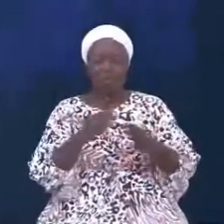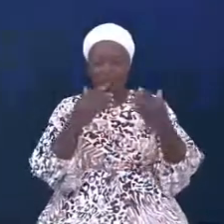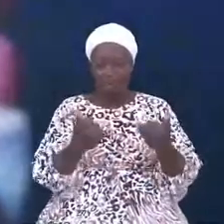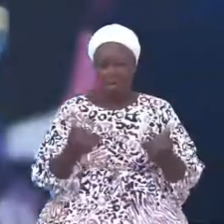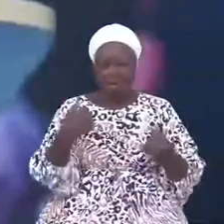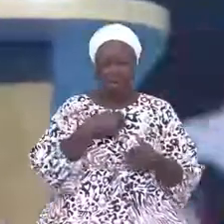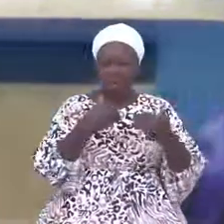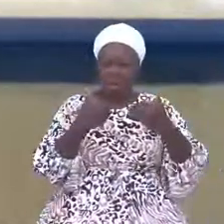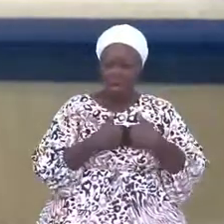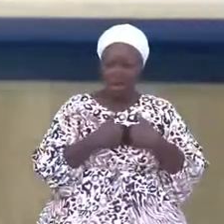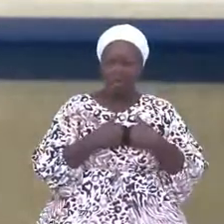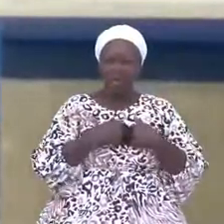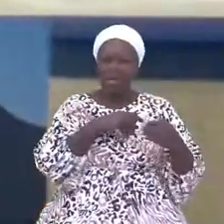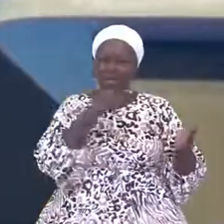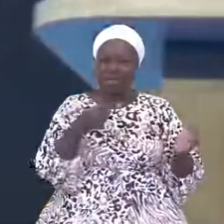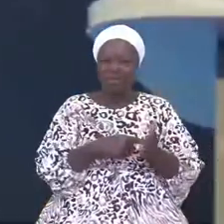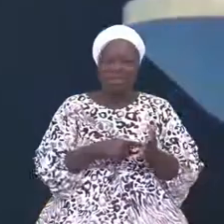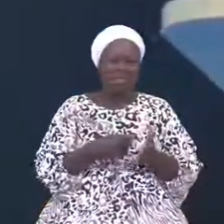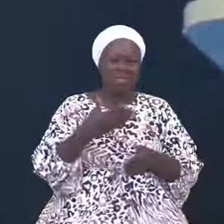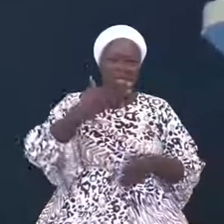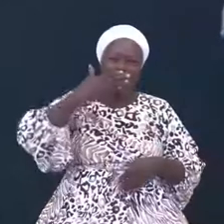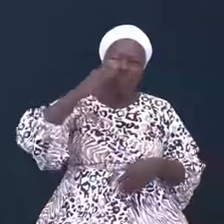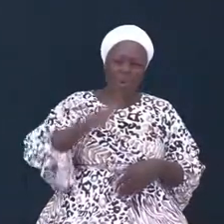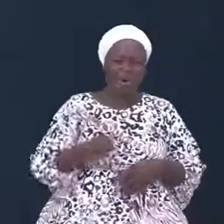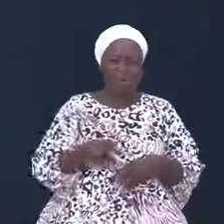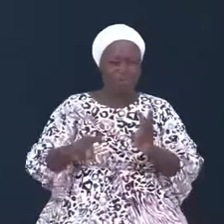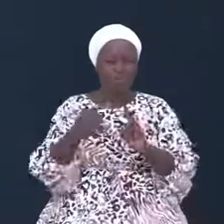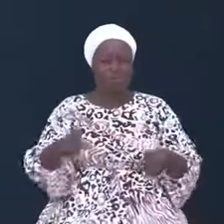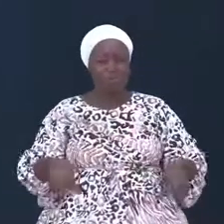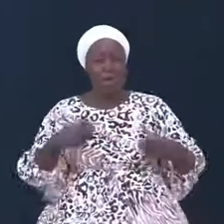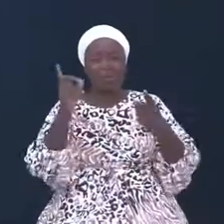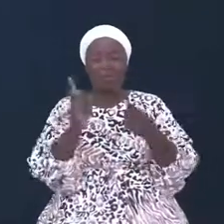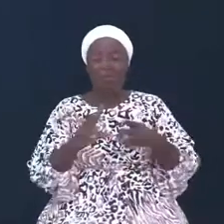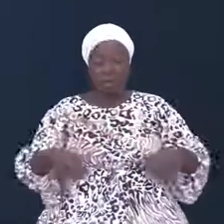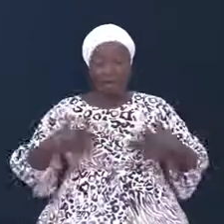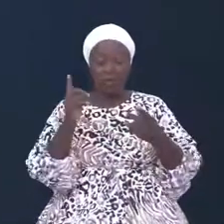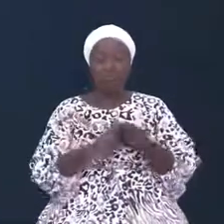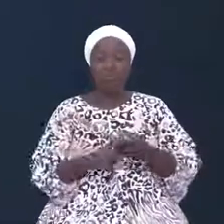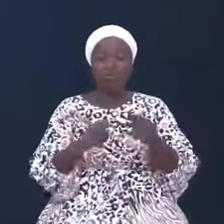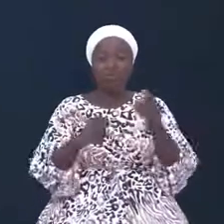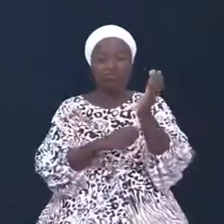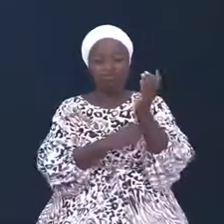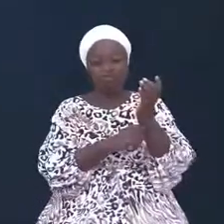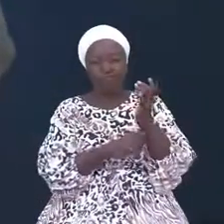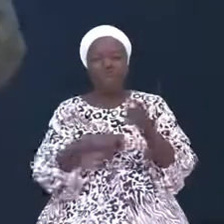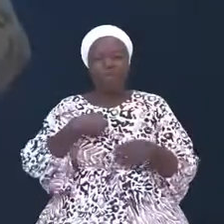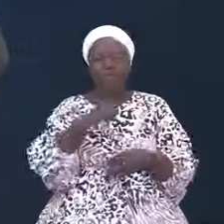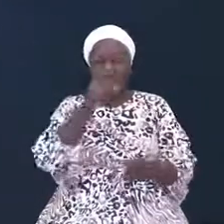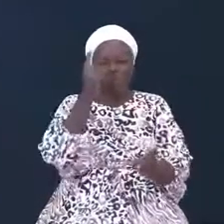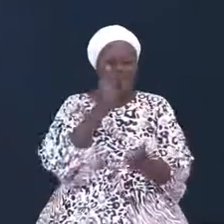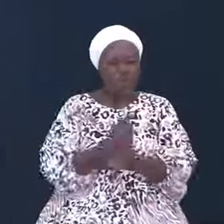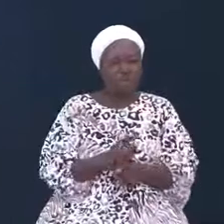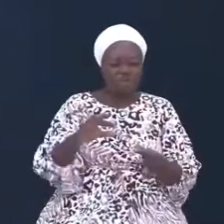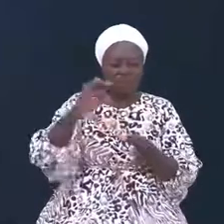des mauvais comportements. Maintenant, nous avions aussi l'addiction, l'esclavage à la sensualité. Nous